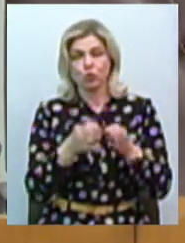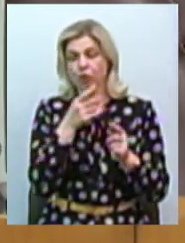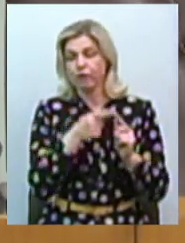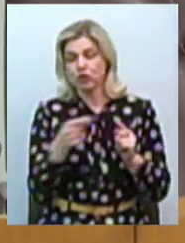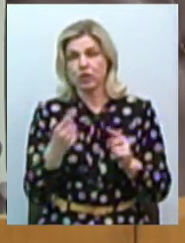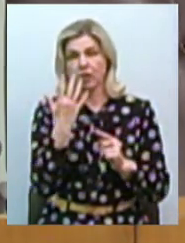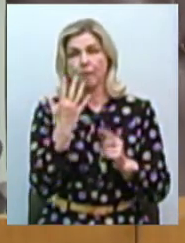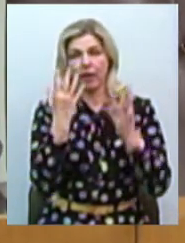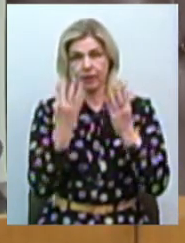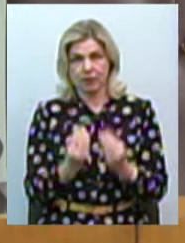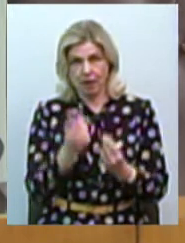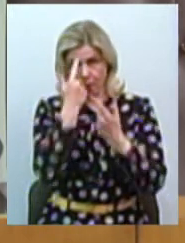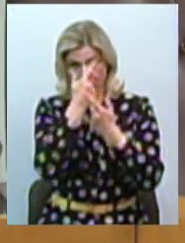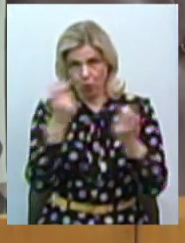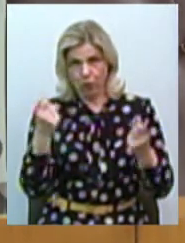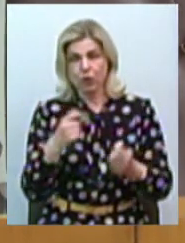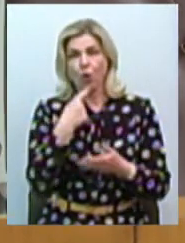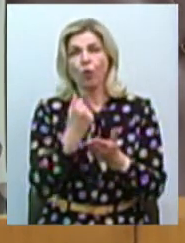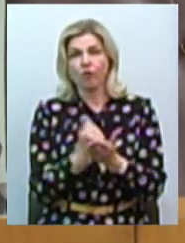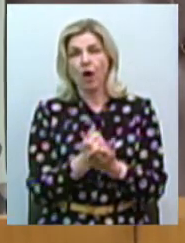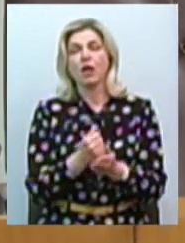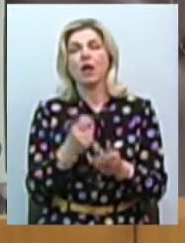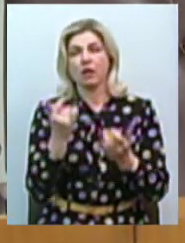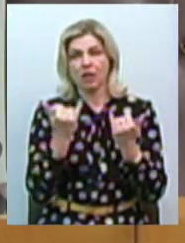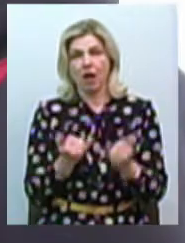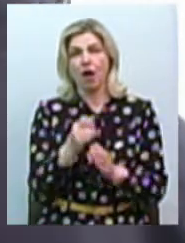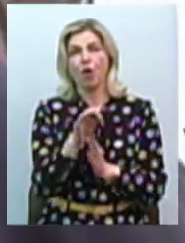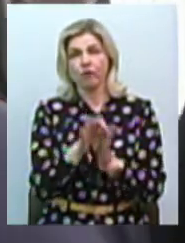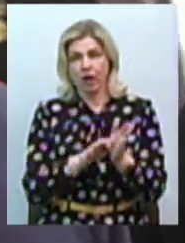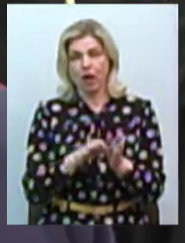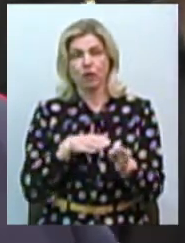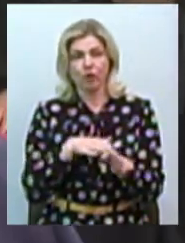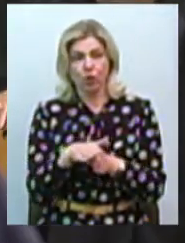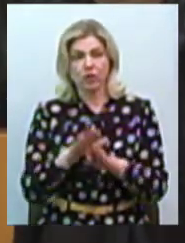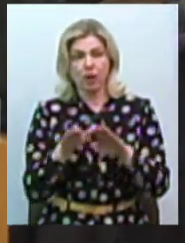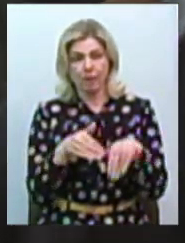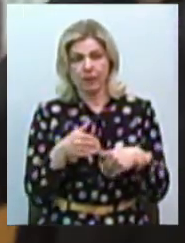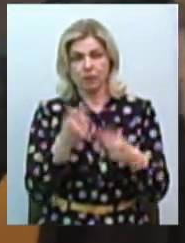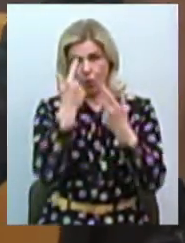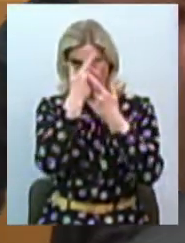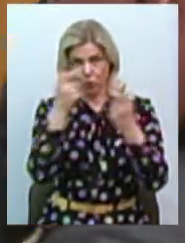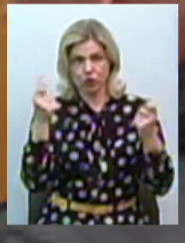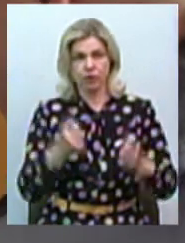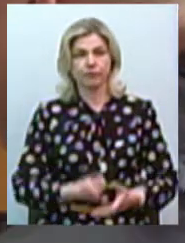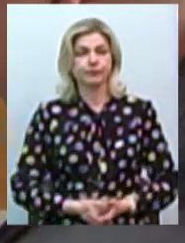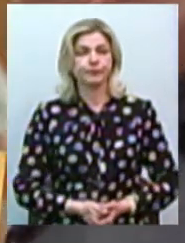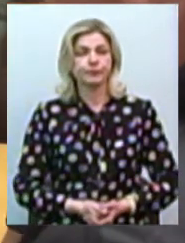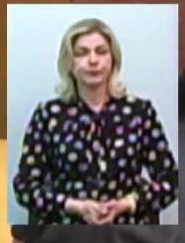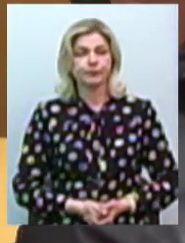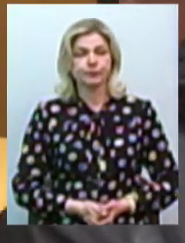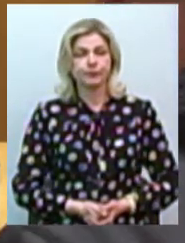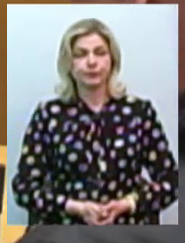її проголошення. Ухвала підлягає негайному виконанню після оголошення. Олег, будь ласка, прошу.